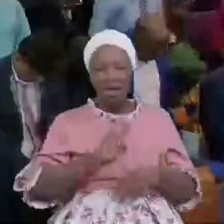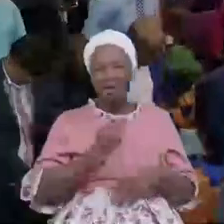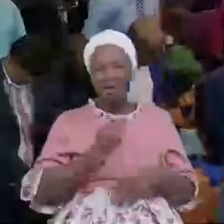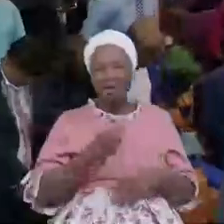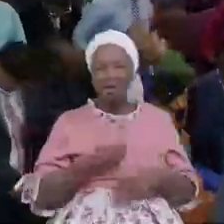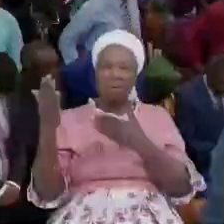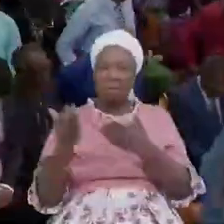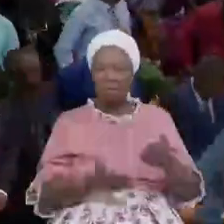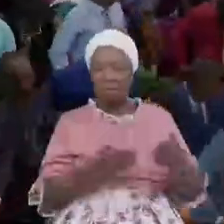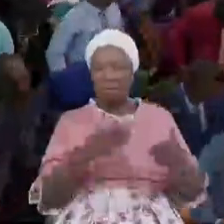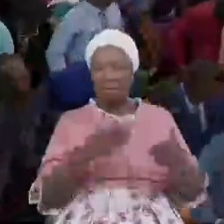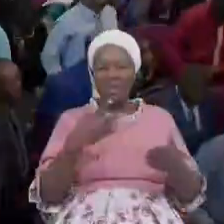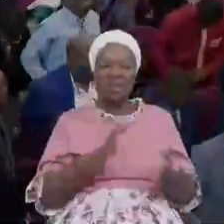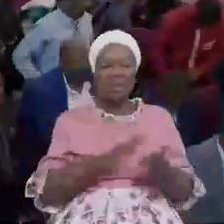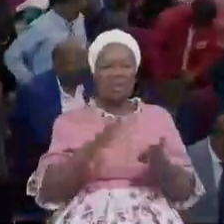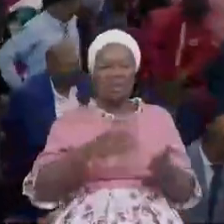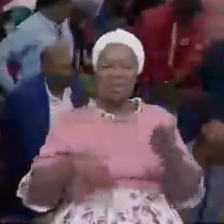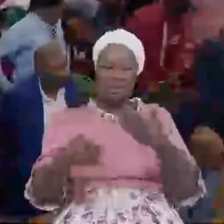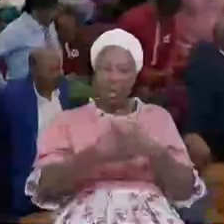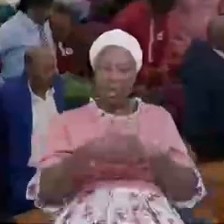Ramenons la gloire. La gloire